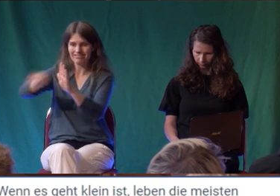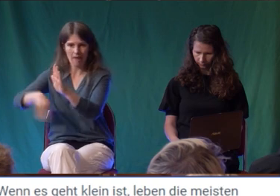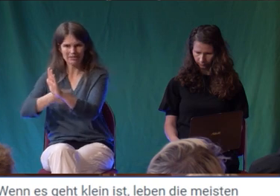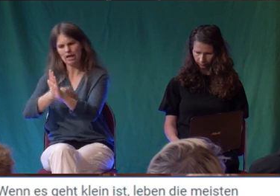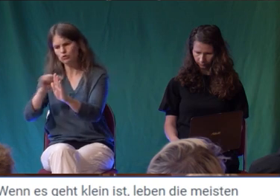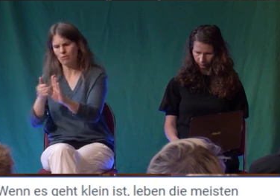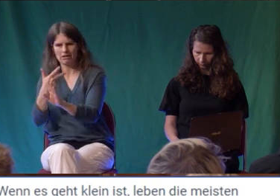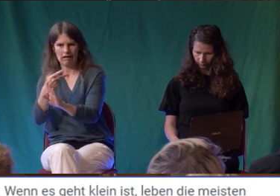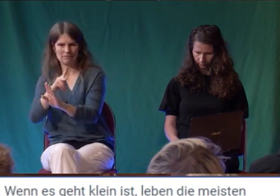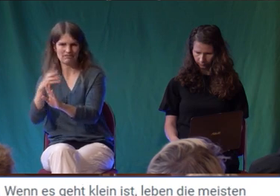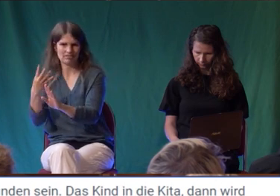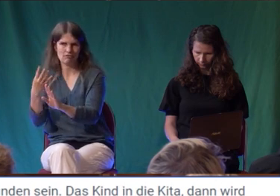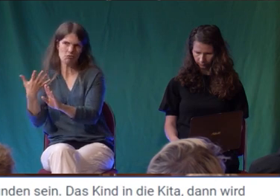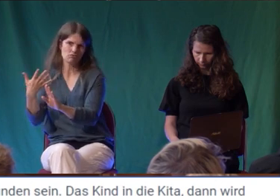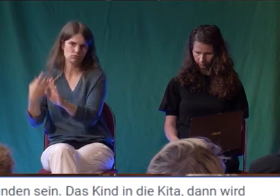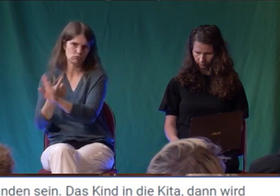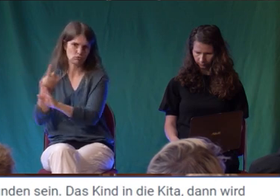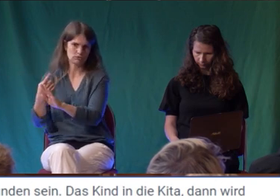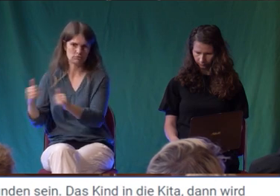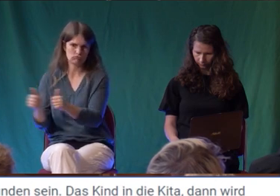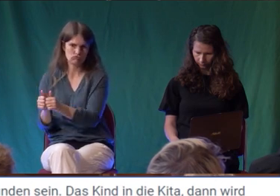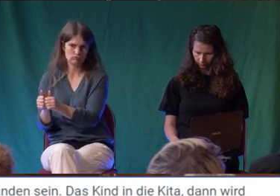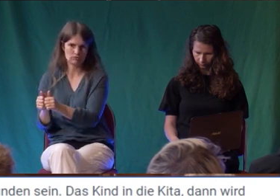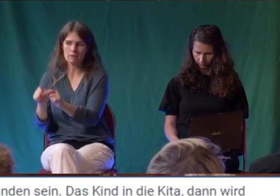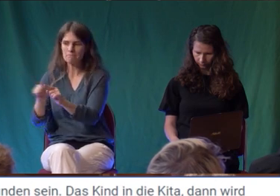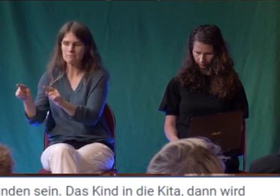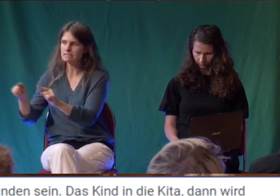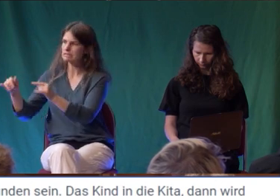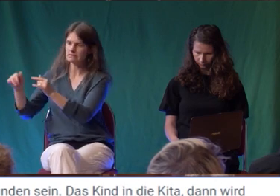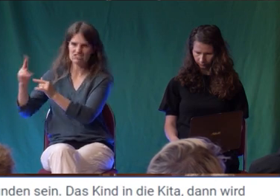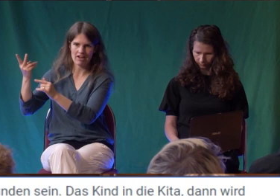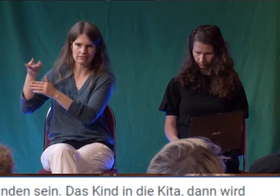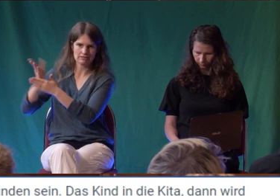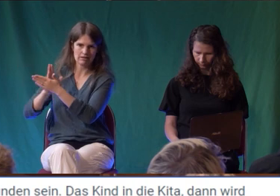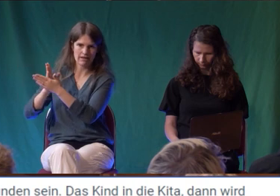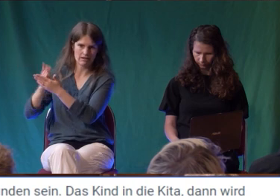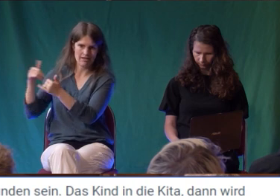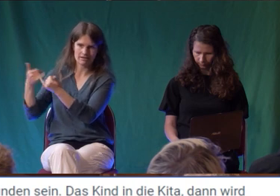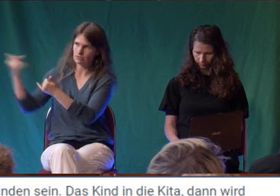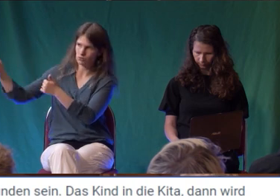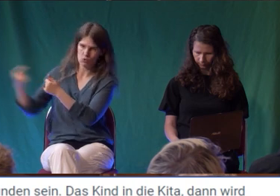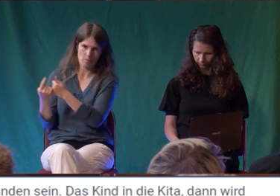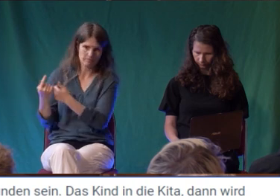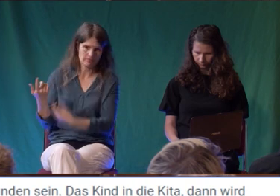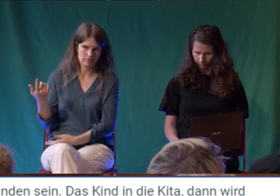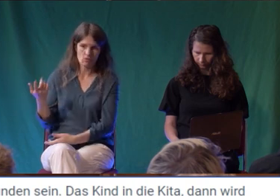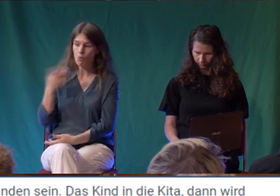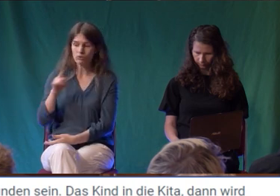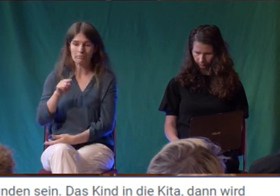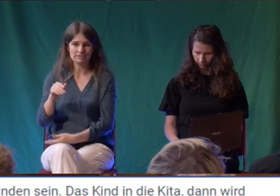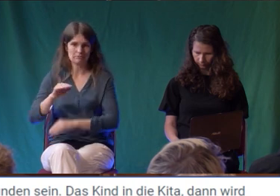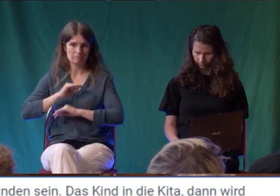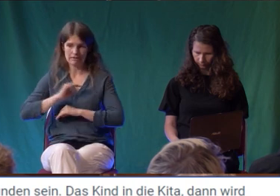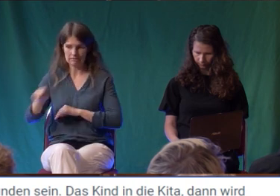drei bis vier fünf Stunden bis vielleicht der andere Elternteil kommt oder das Kind in das Bett geht